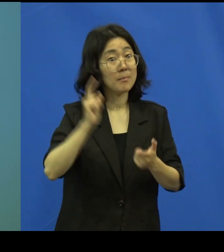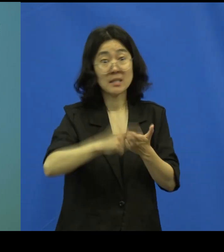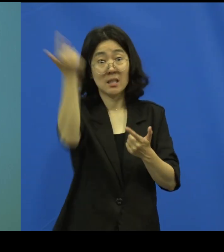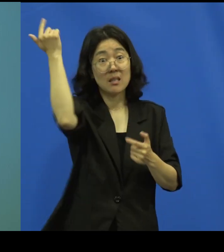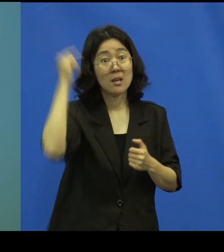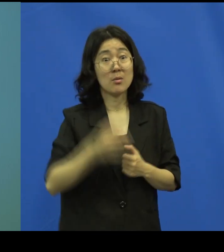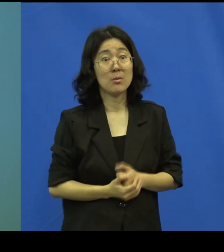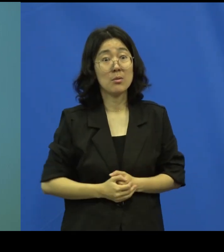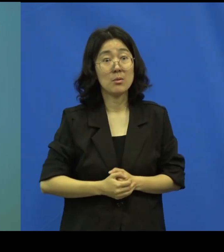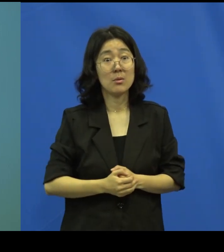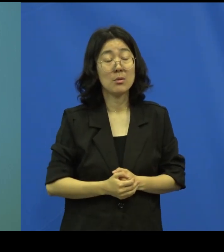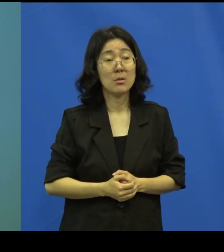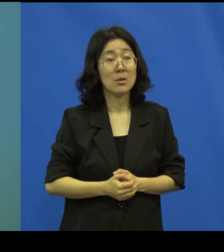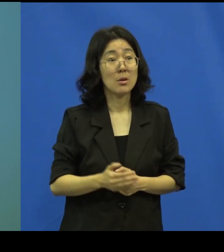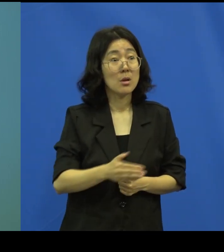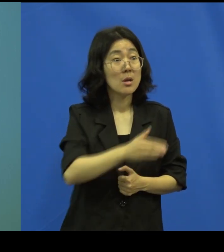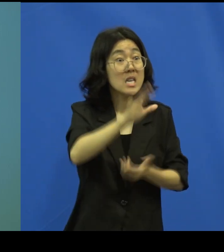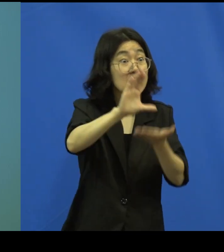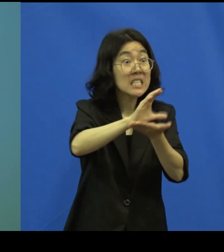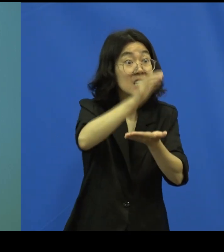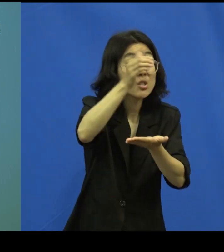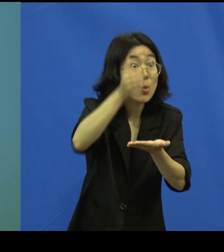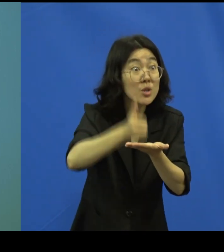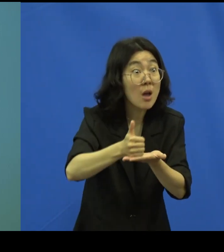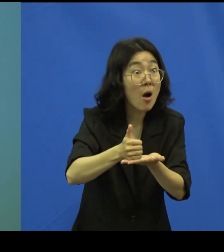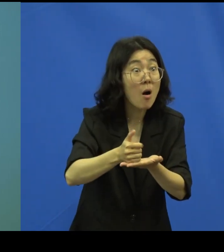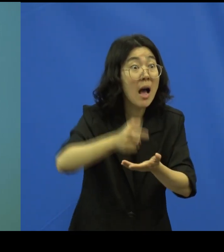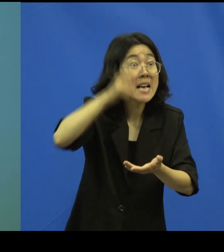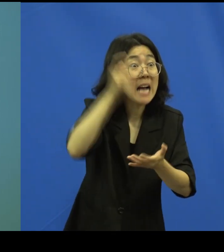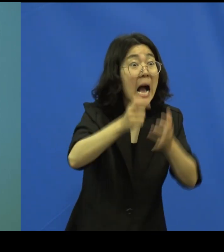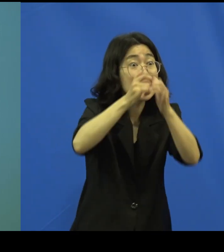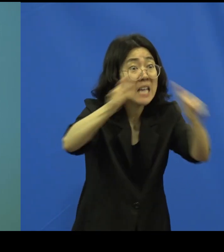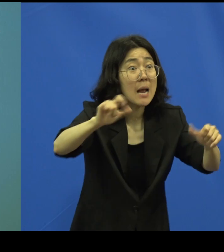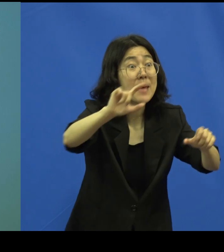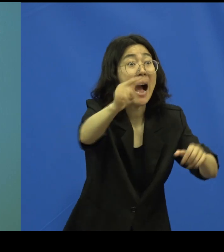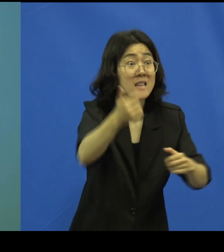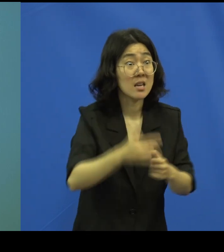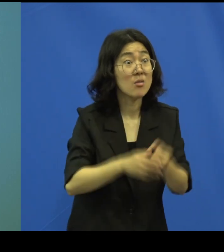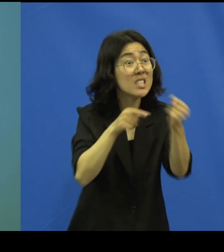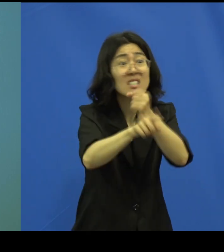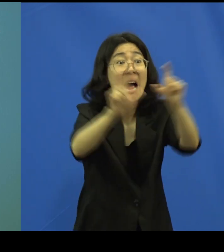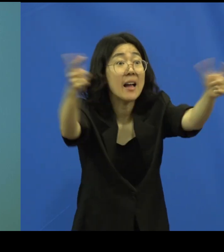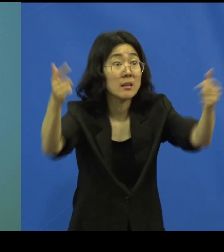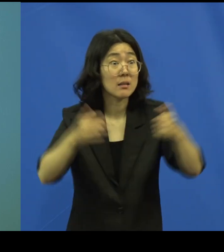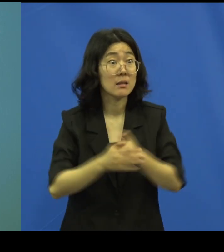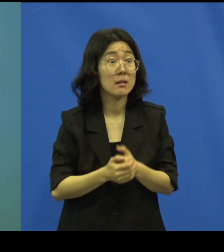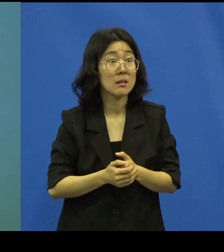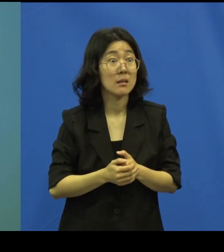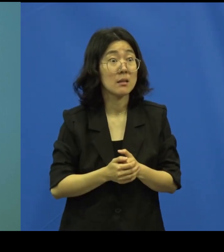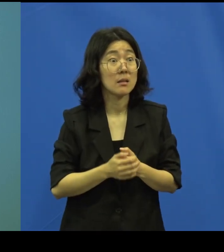그리스도인은 세상에서 강한 자로 사는 것보다 약자의 모습으로 비춰질 때가